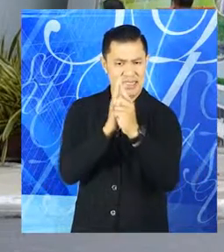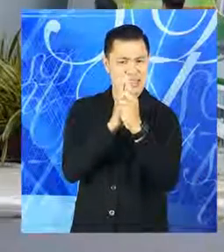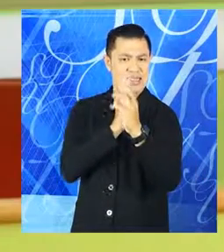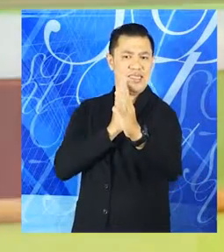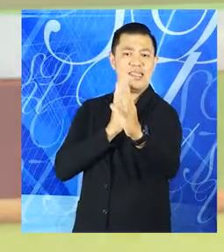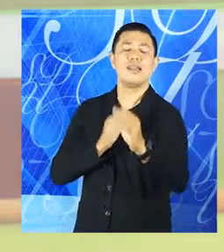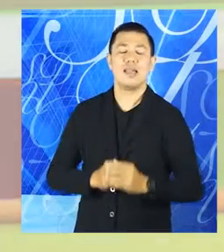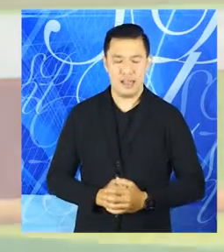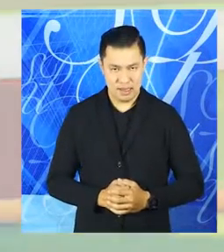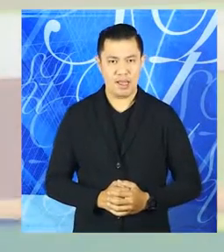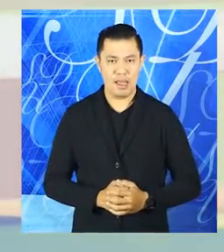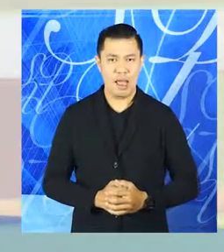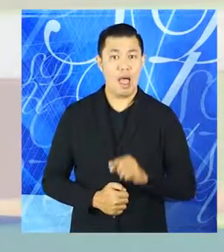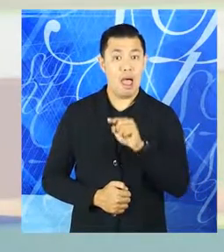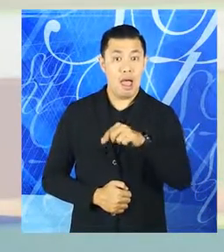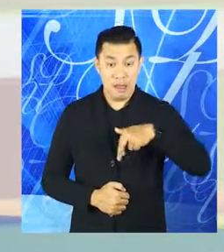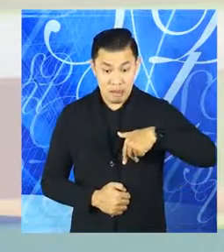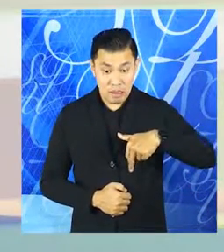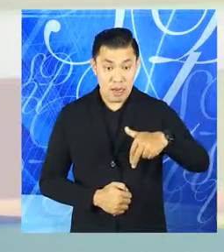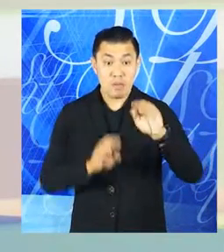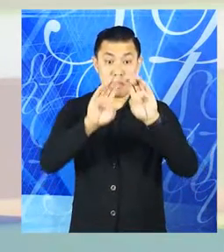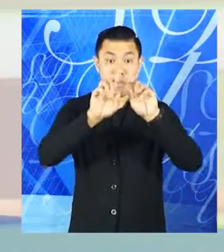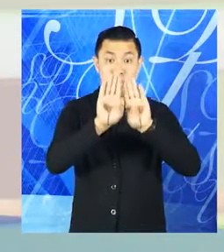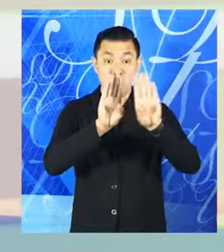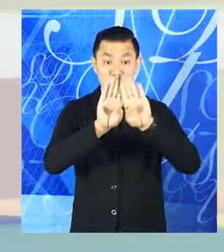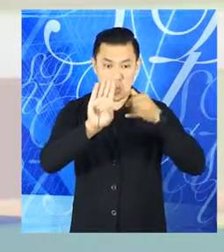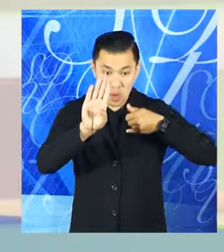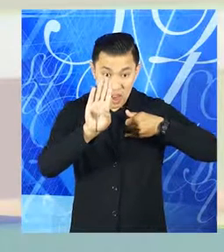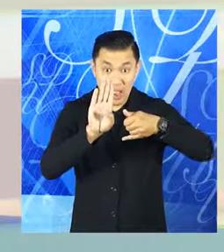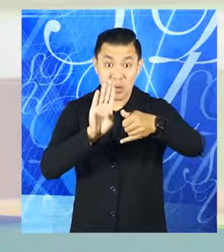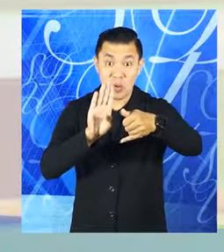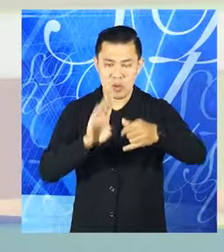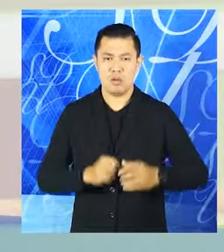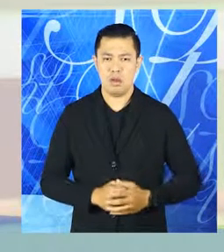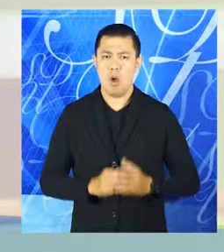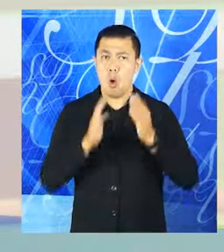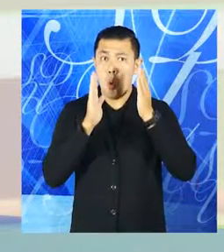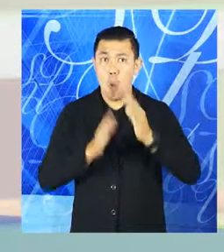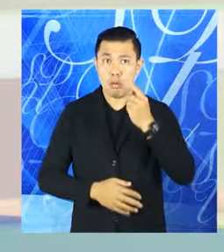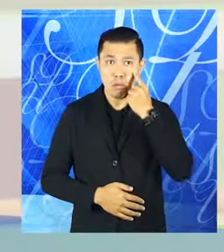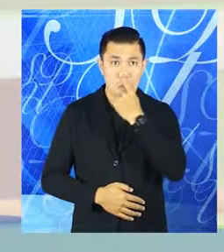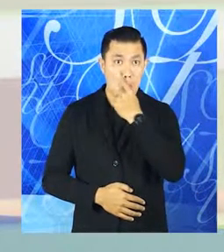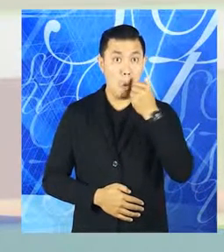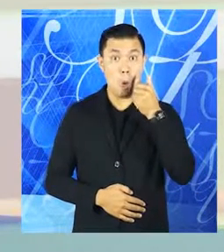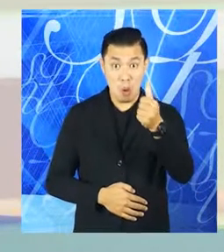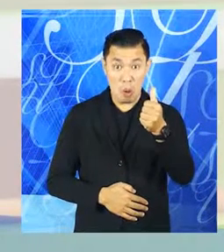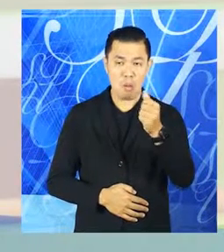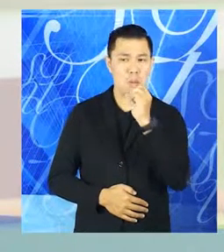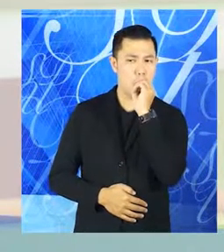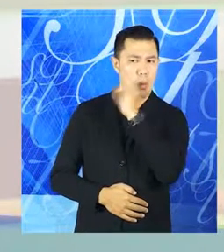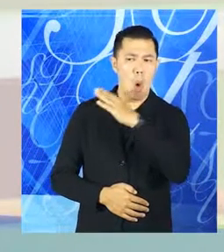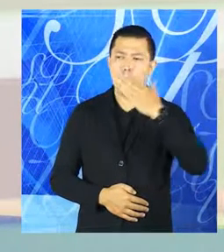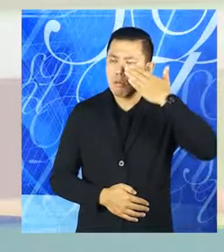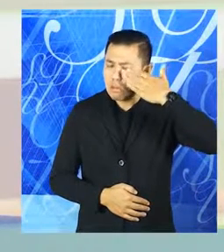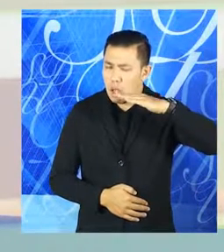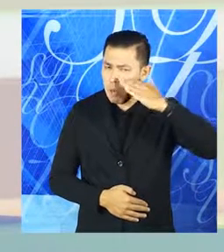ได้การเดินผ่านประตูผู้นำทางจะต้องบอกกับคนตาบอ